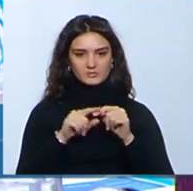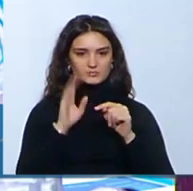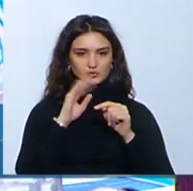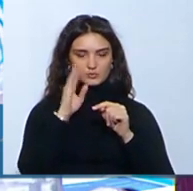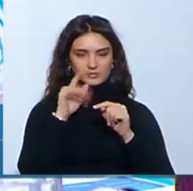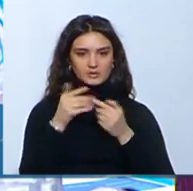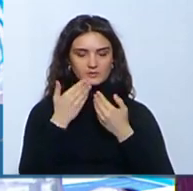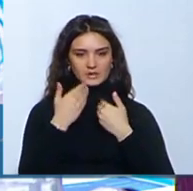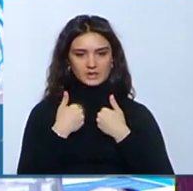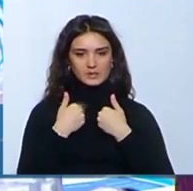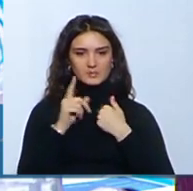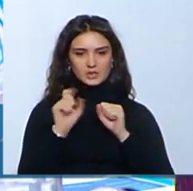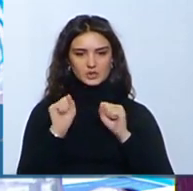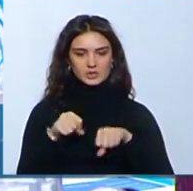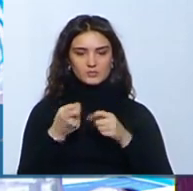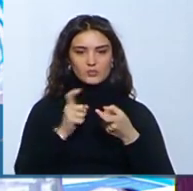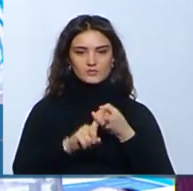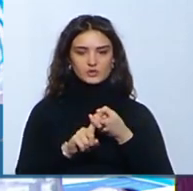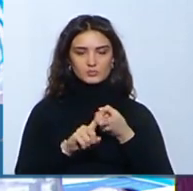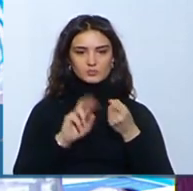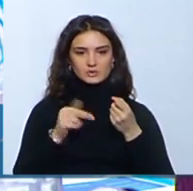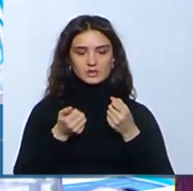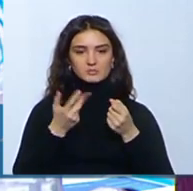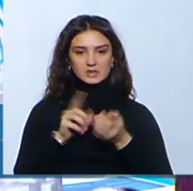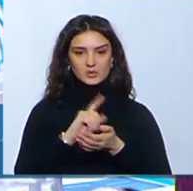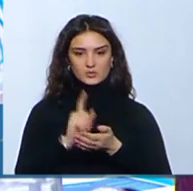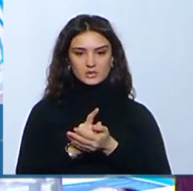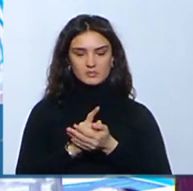შობელი გვეკითხება, რა შეიძლება უკავშირდებოდეს